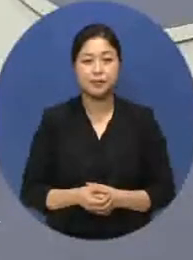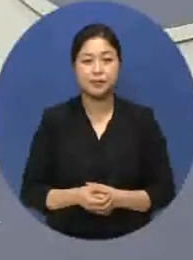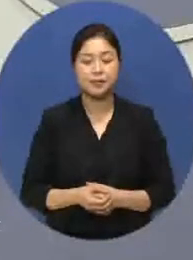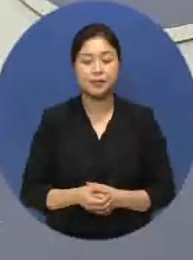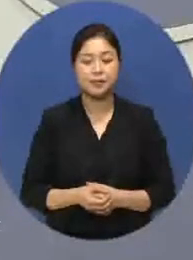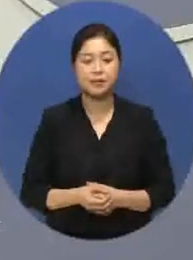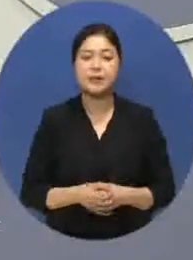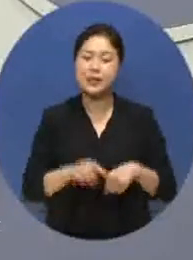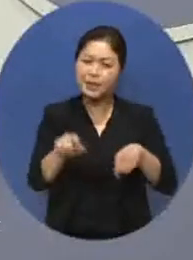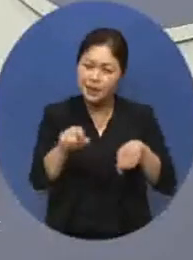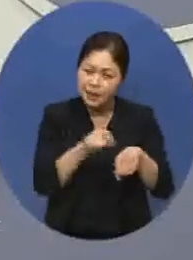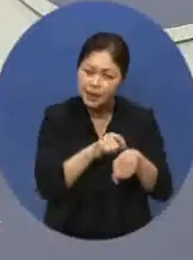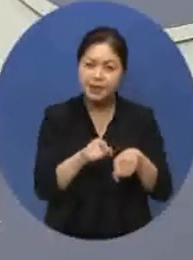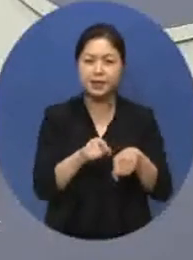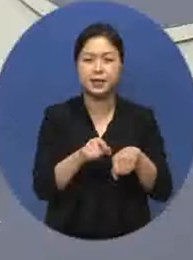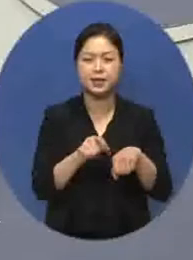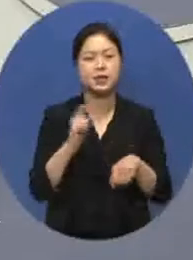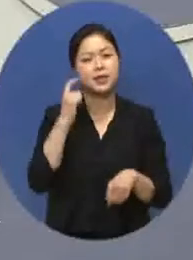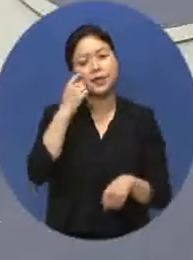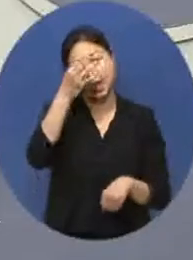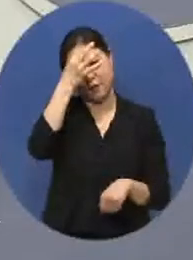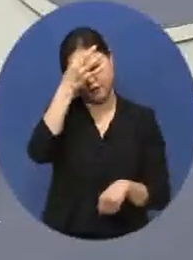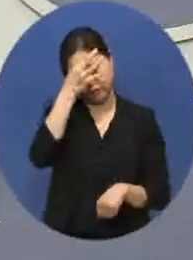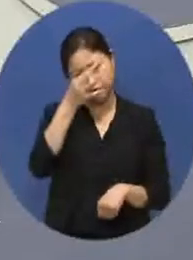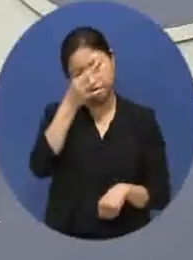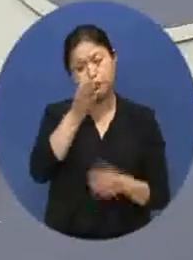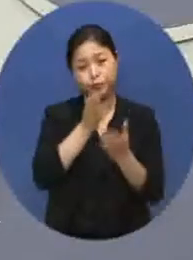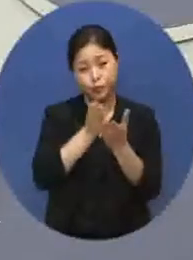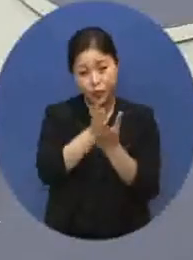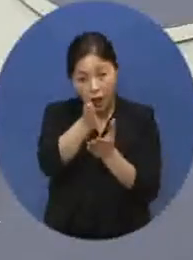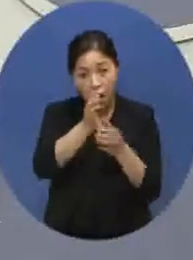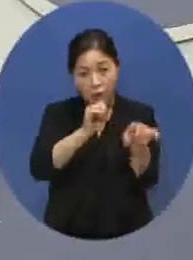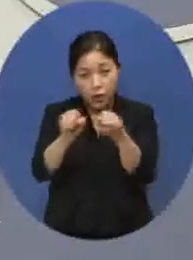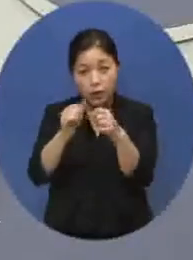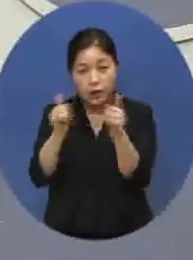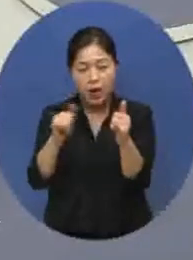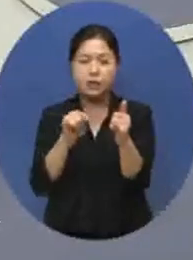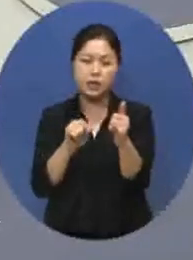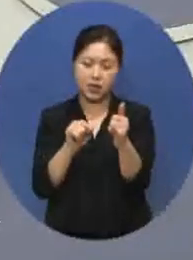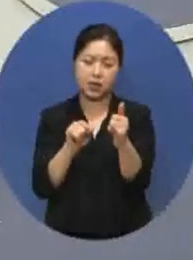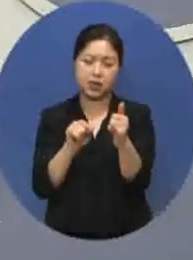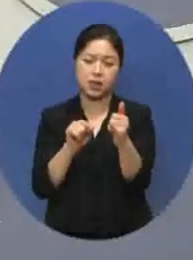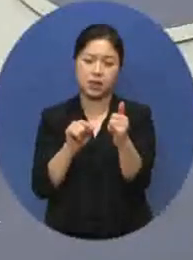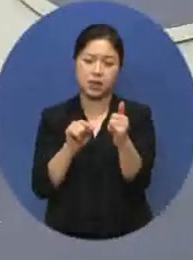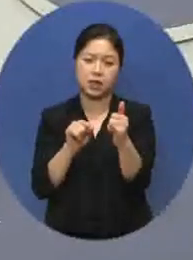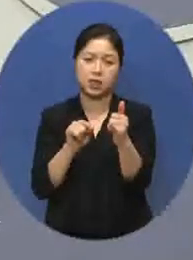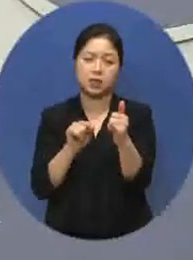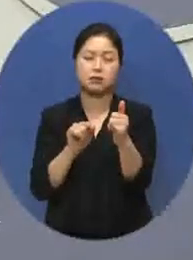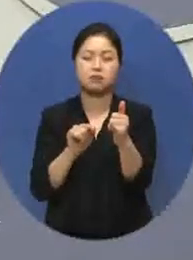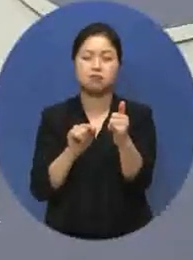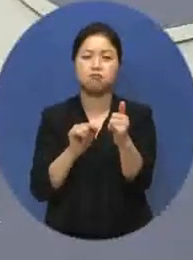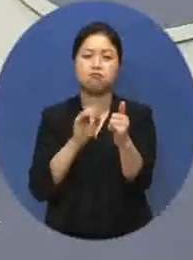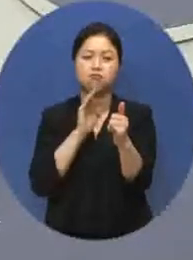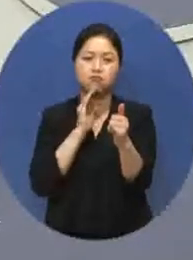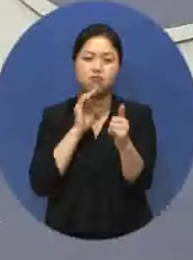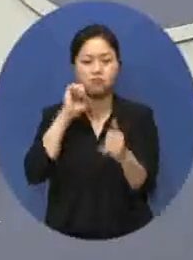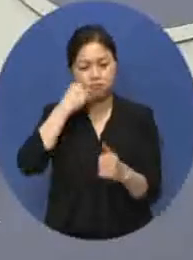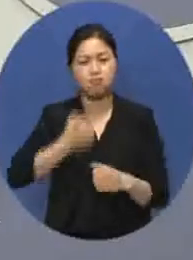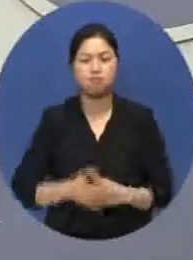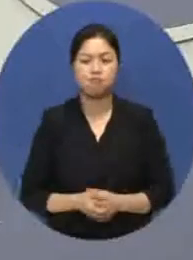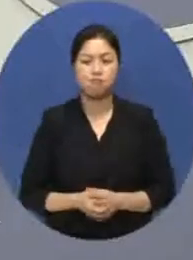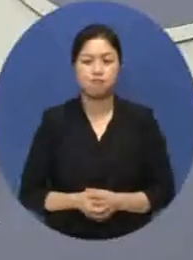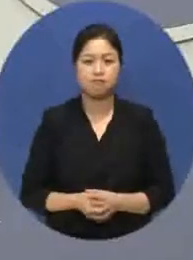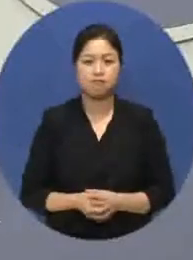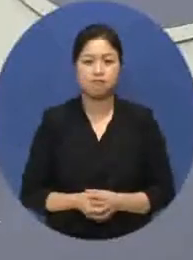특히 그 예술 분야 예술 분야에 계신 분들이 진짜